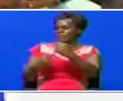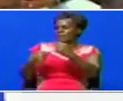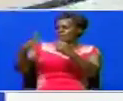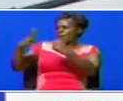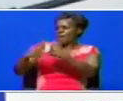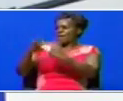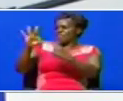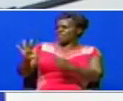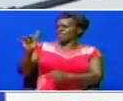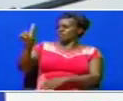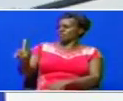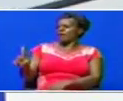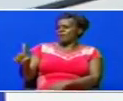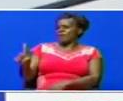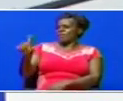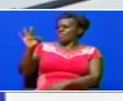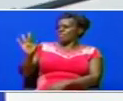18,931,